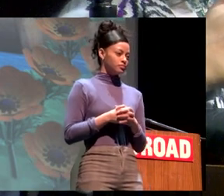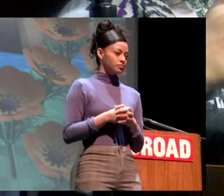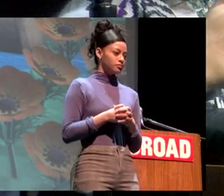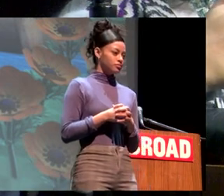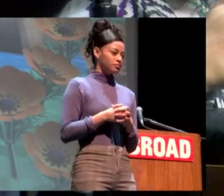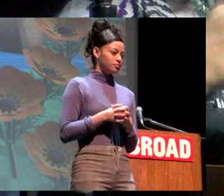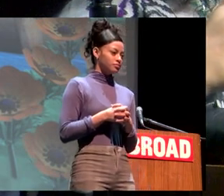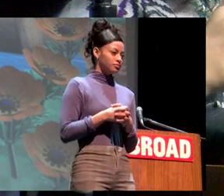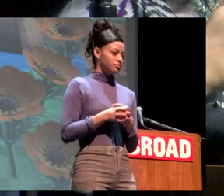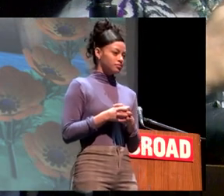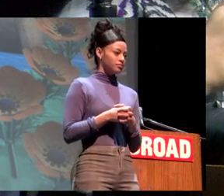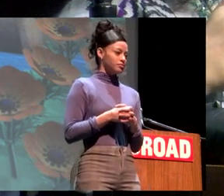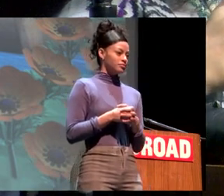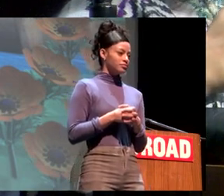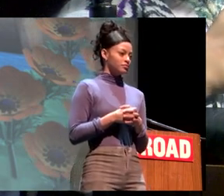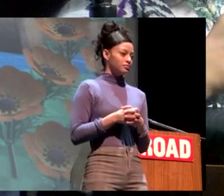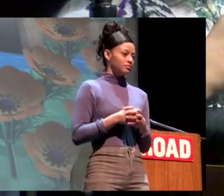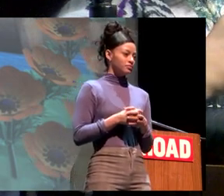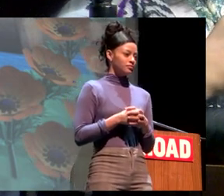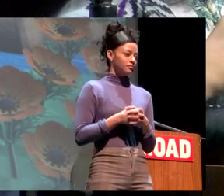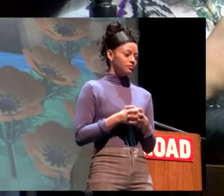そうね、で、娘はまあ平和的にアニマルクロッシングやってたんですけど、息子がフォートナイトやり始めて、で、去年の5月ぐらいにものすごくやり始めちゃって、